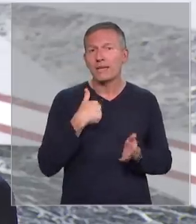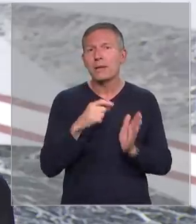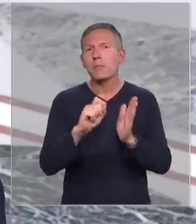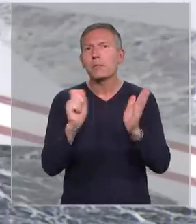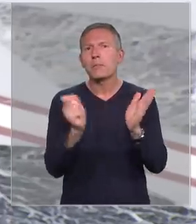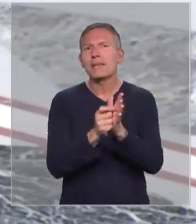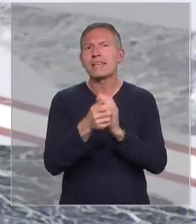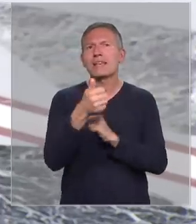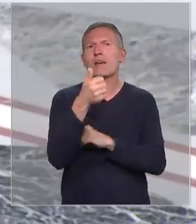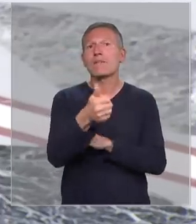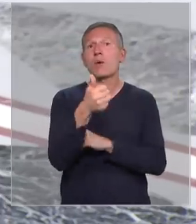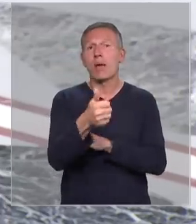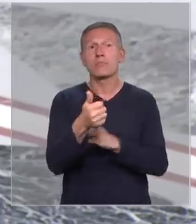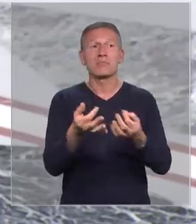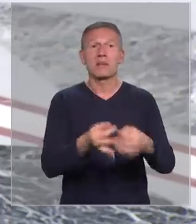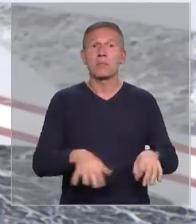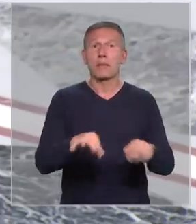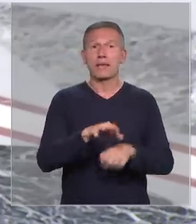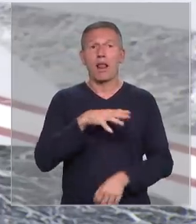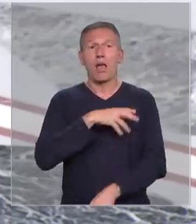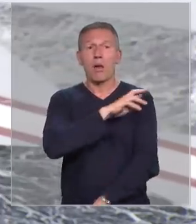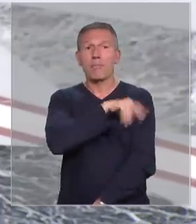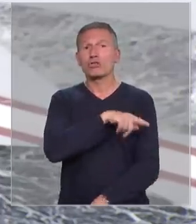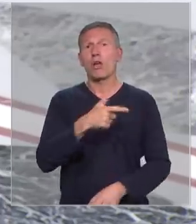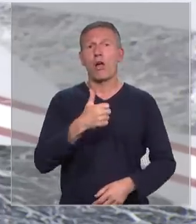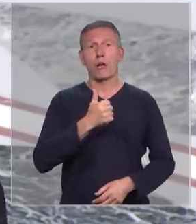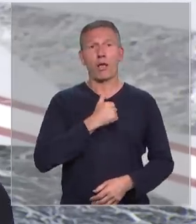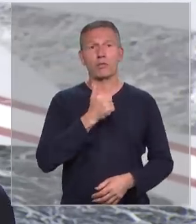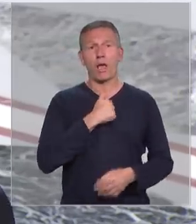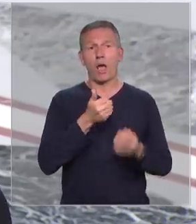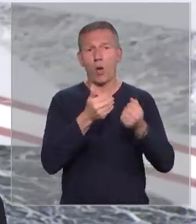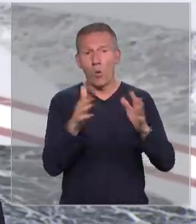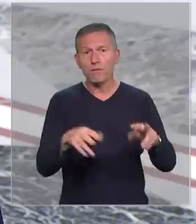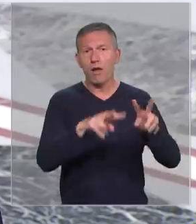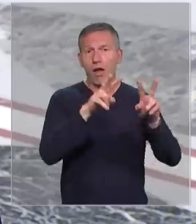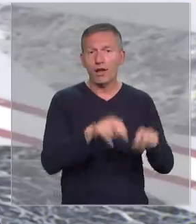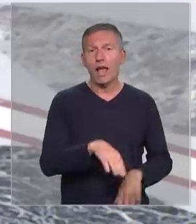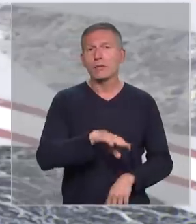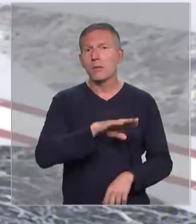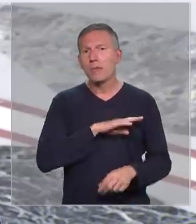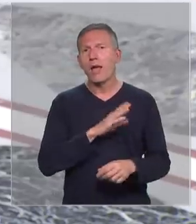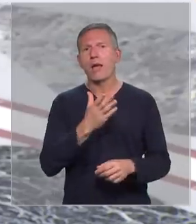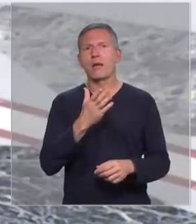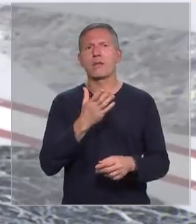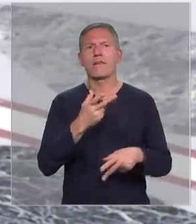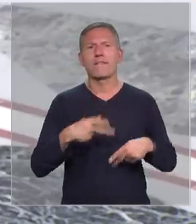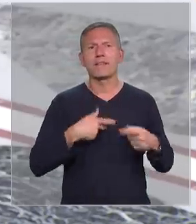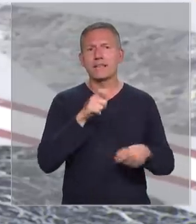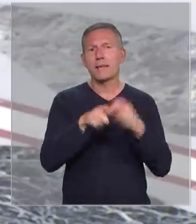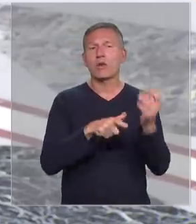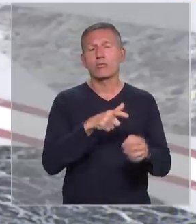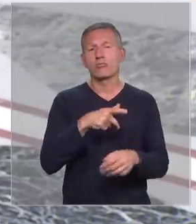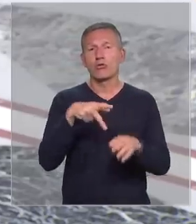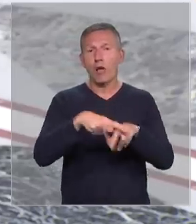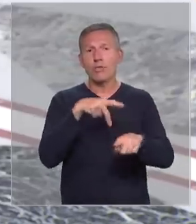lorsque vous avez dans un pays des magistrats indépendants qui ouvrent des enquêtes, soit parce qu'on a attenté à la vie des gendarmes, c'est le cas